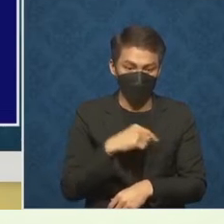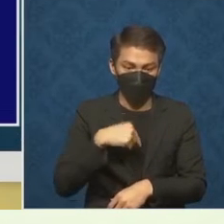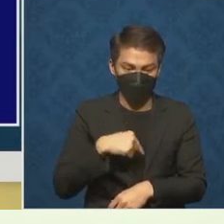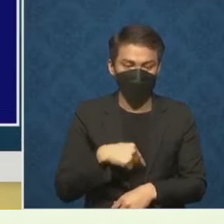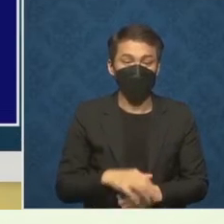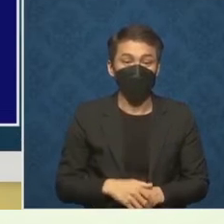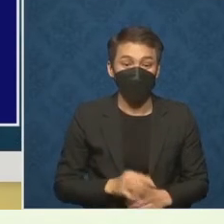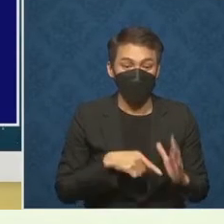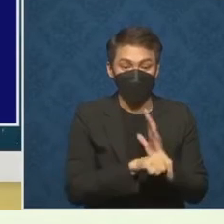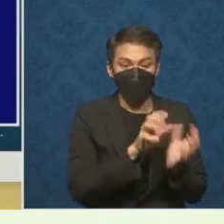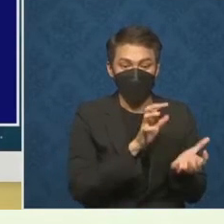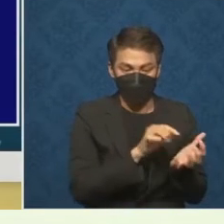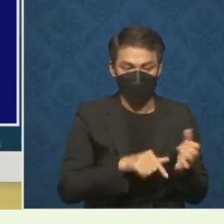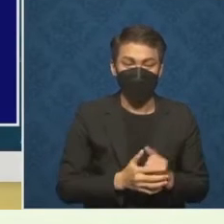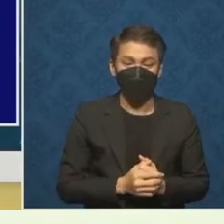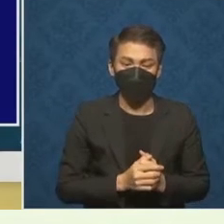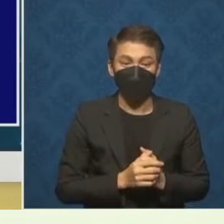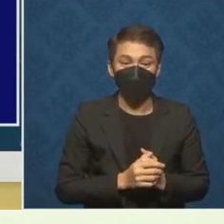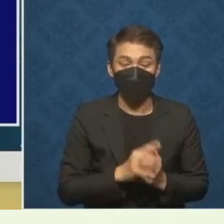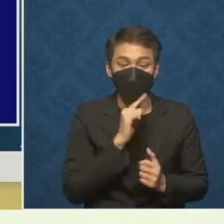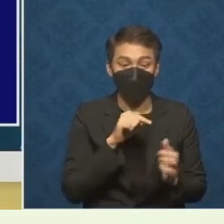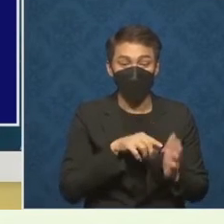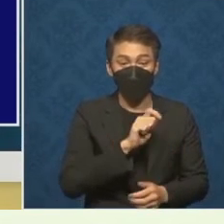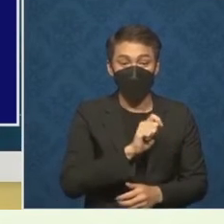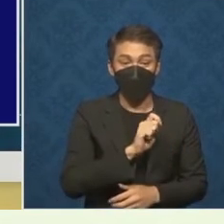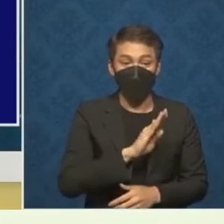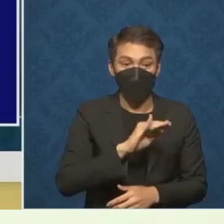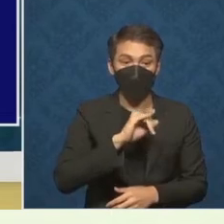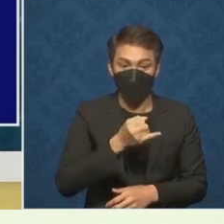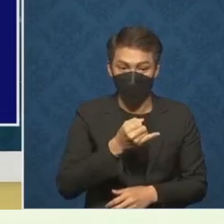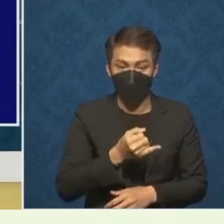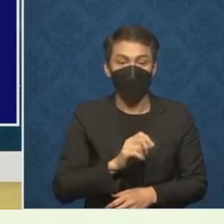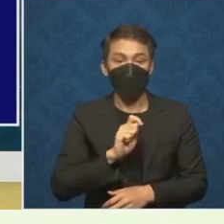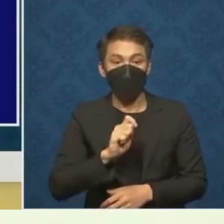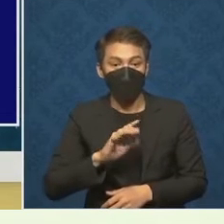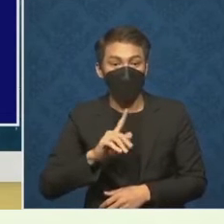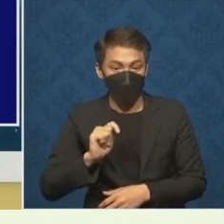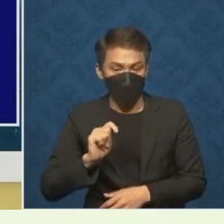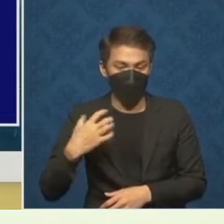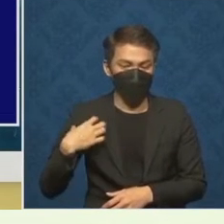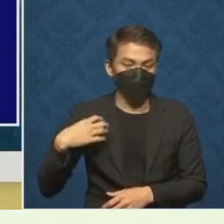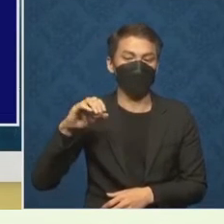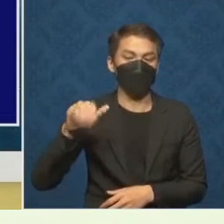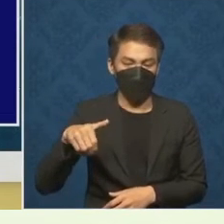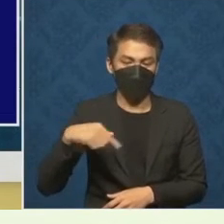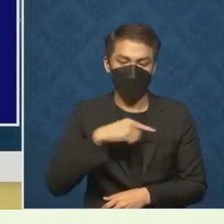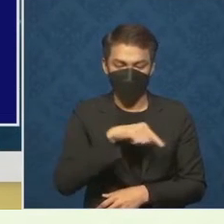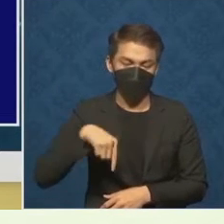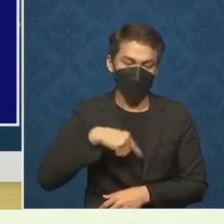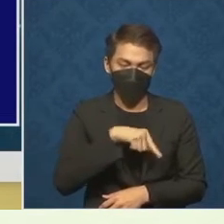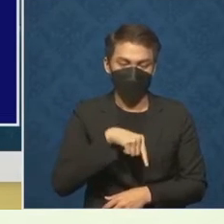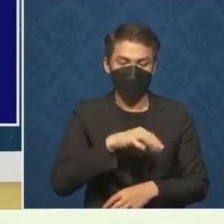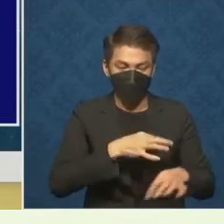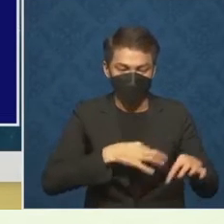นะบริหารงานส่วนจังหวัดอบจ.อบต.เทศบาล ก็เข้ามามีบทบาทแทนกำนันผู้ใหญ่บ้าน